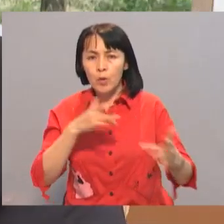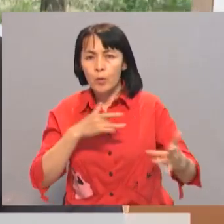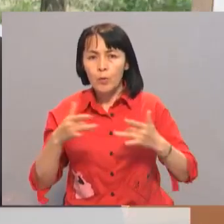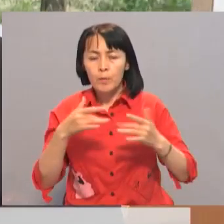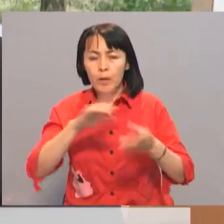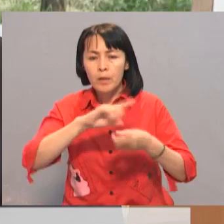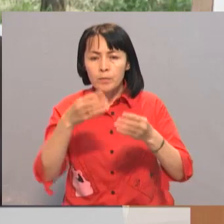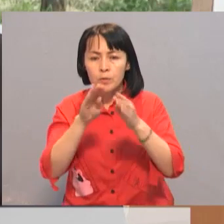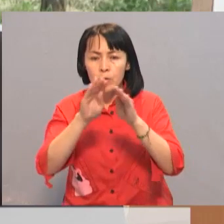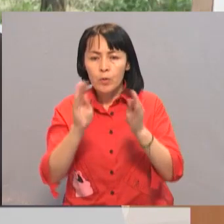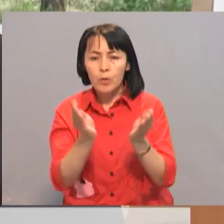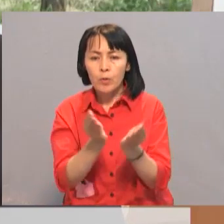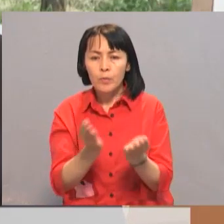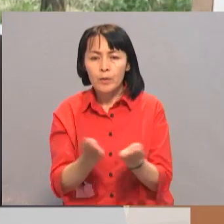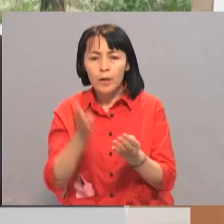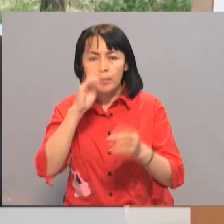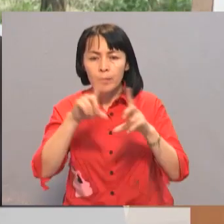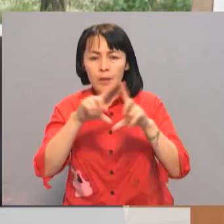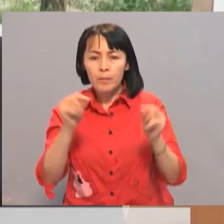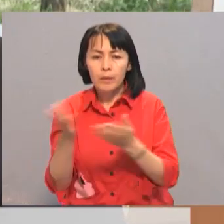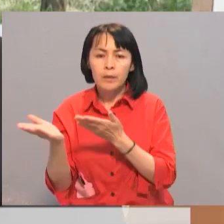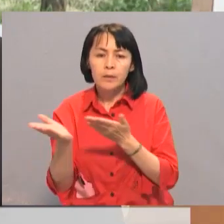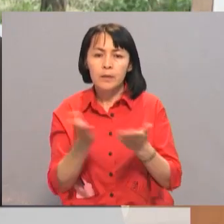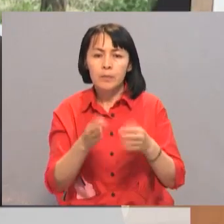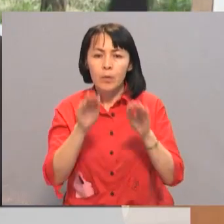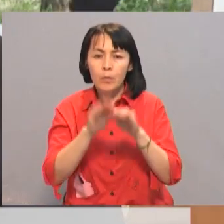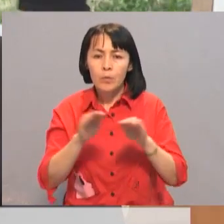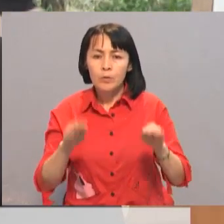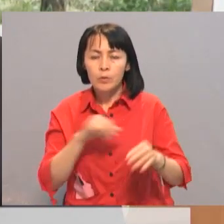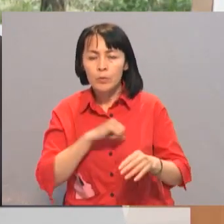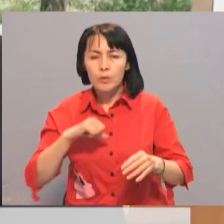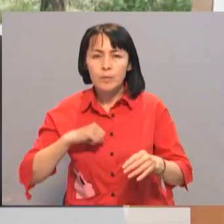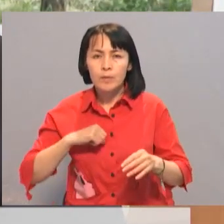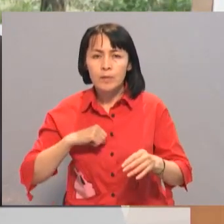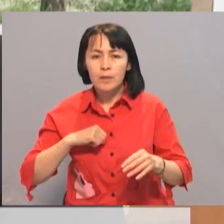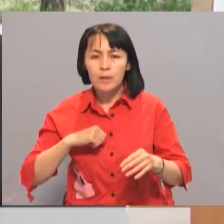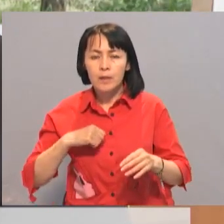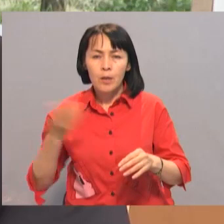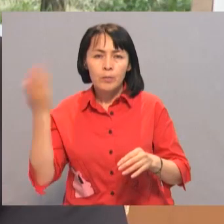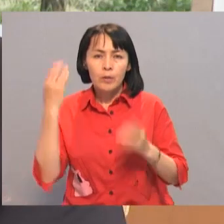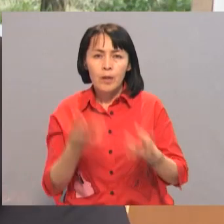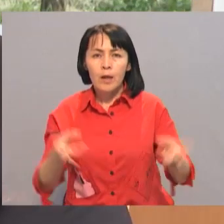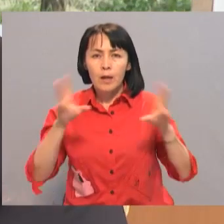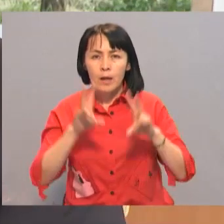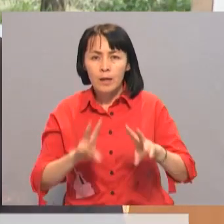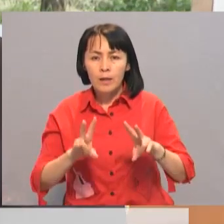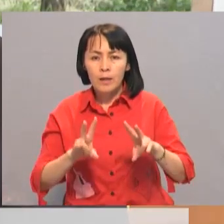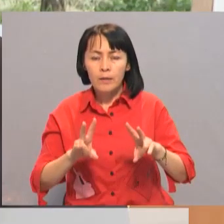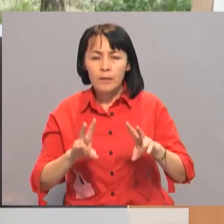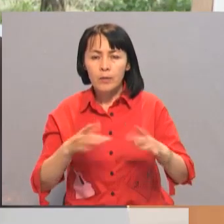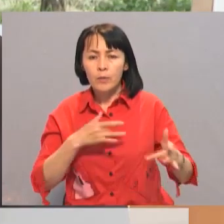айналысамын. Мына қазір мына мектепке келіп, мына оқушыларды өзіміздің атамыздан қалған мұраны жалғастырып,